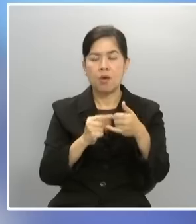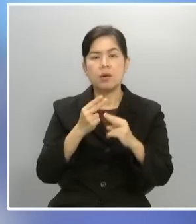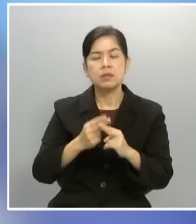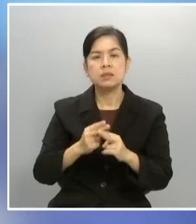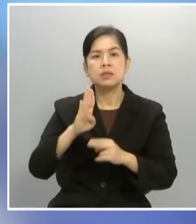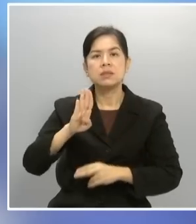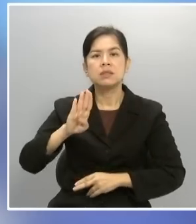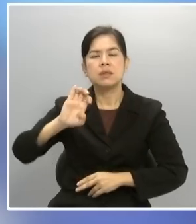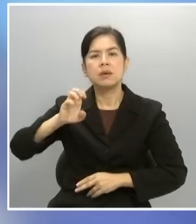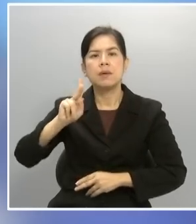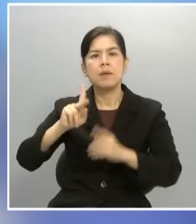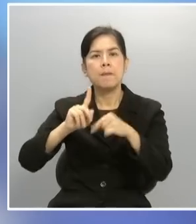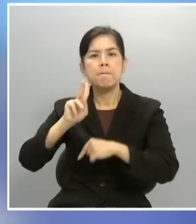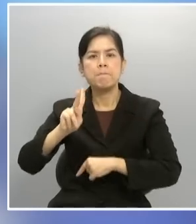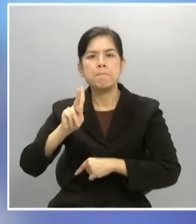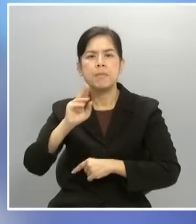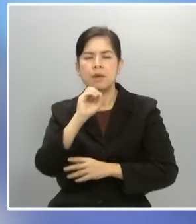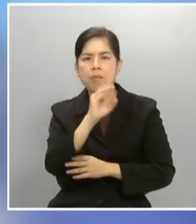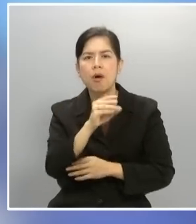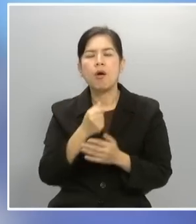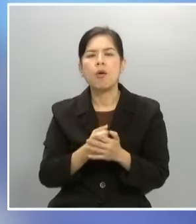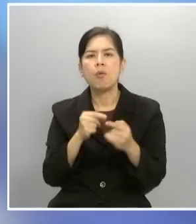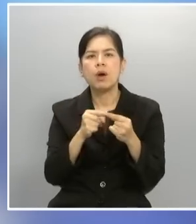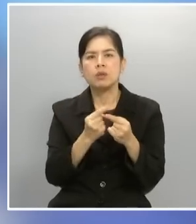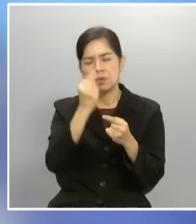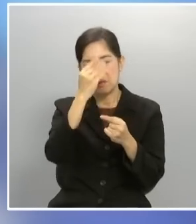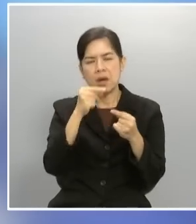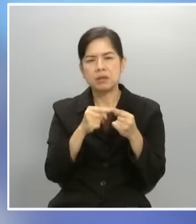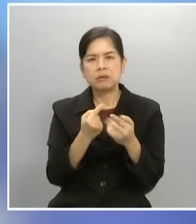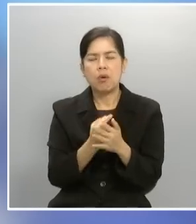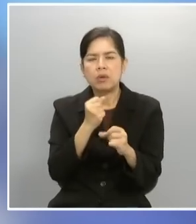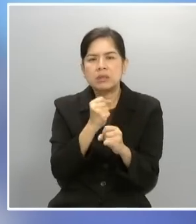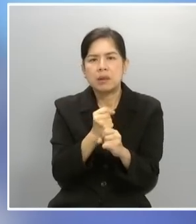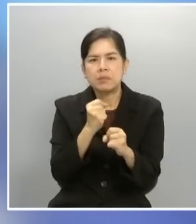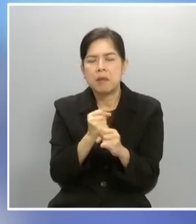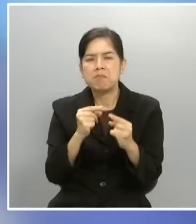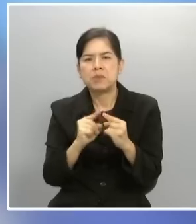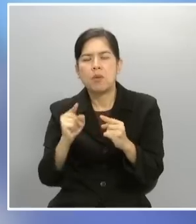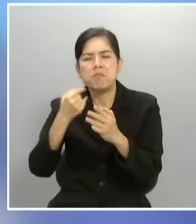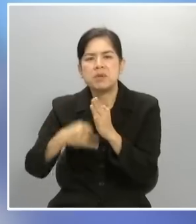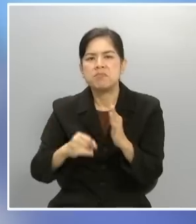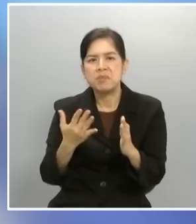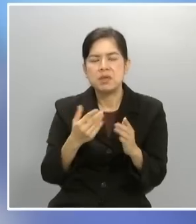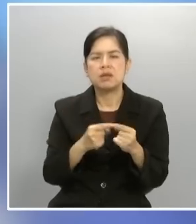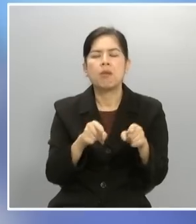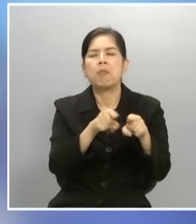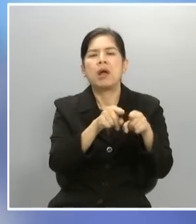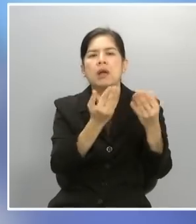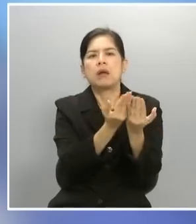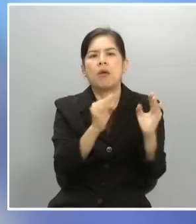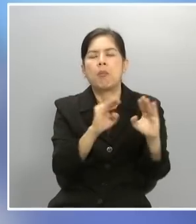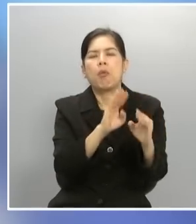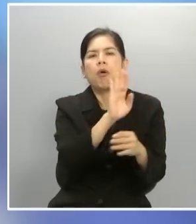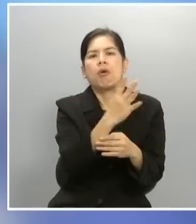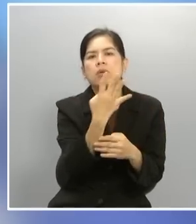ว่าเฮียไม่ทำร้ายใครก็พวกเดียวกันเหมือนกันทั้งบ้านแล้วก็มีการไปกอปี้คำพูดของคุณดิว